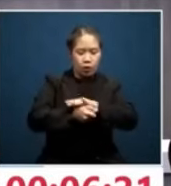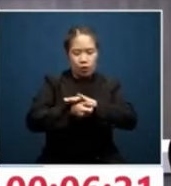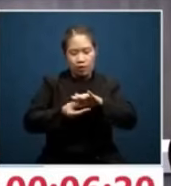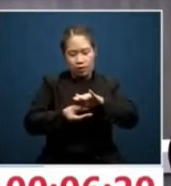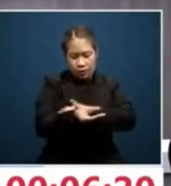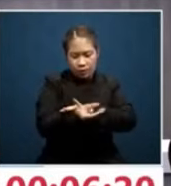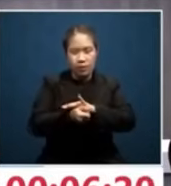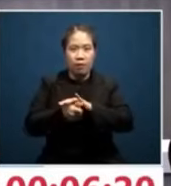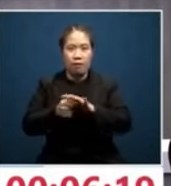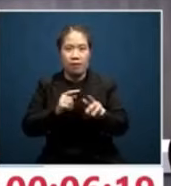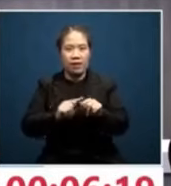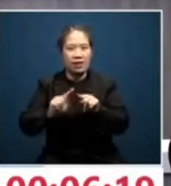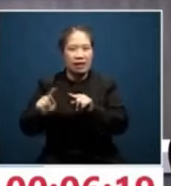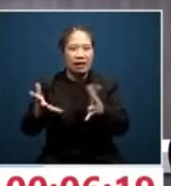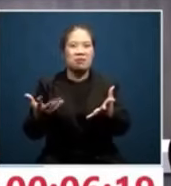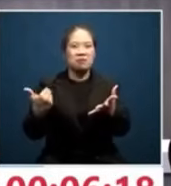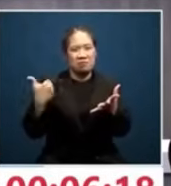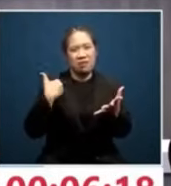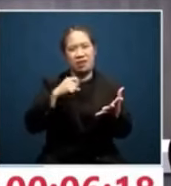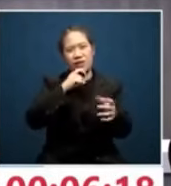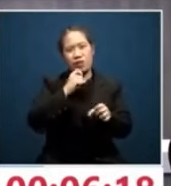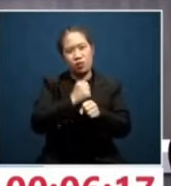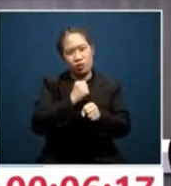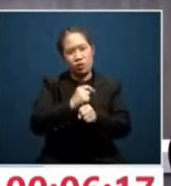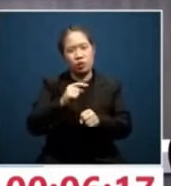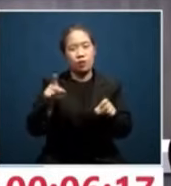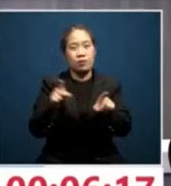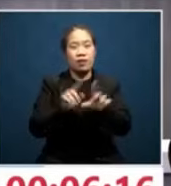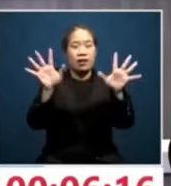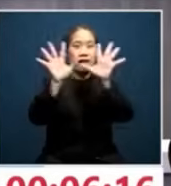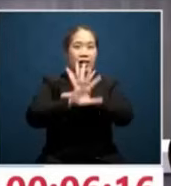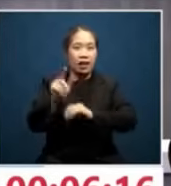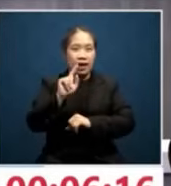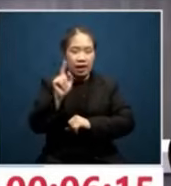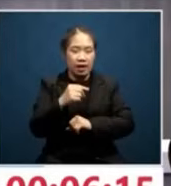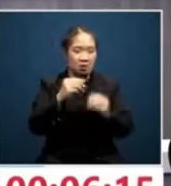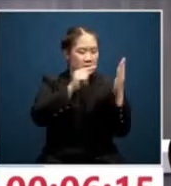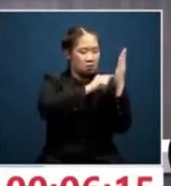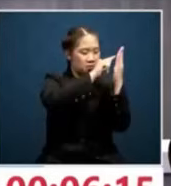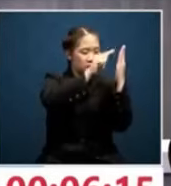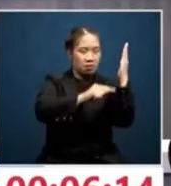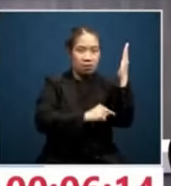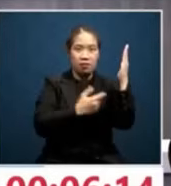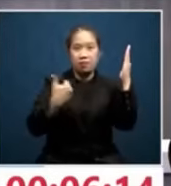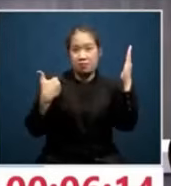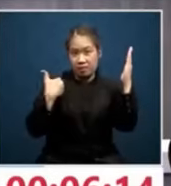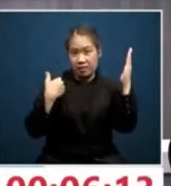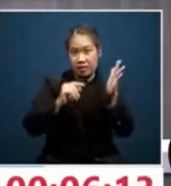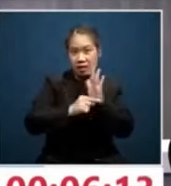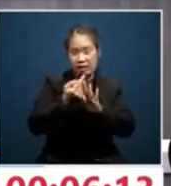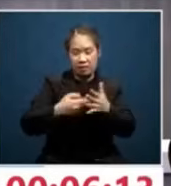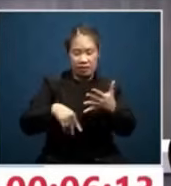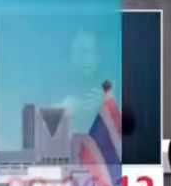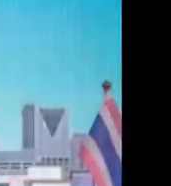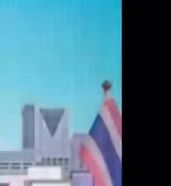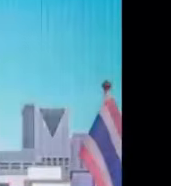การท่องเที่ยวนะครับเพราะคนมาเลเซียก็มาเที่ยวประเทศไทยเยอะนะครับแต่ประเทศไทยวันนี้ครับ